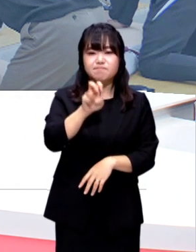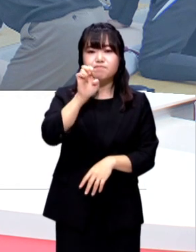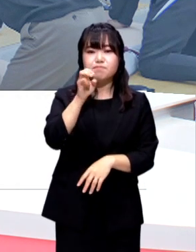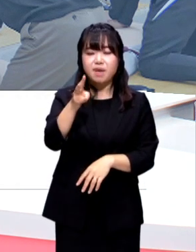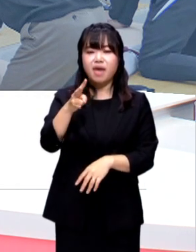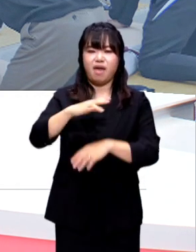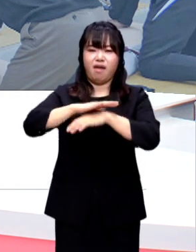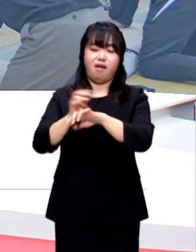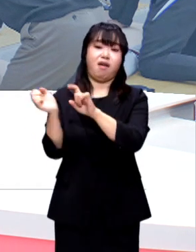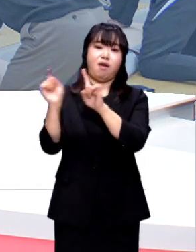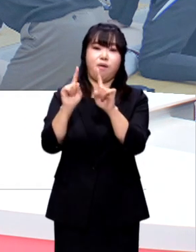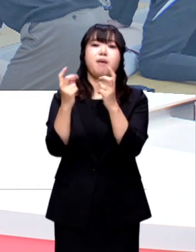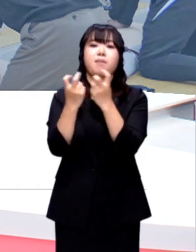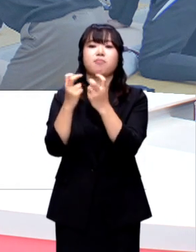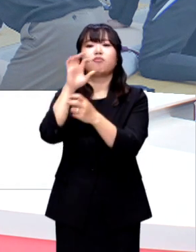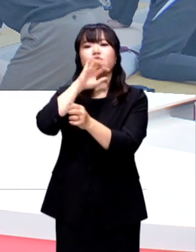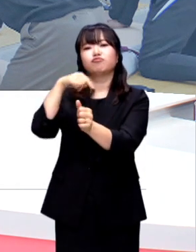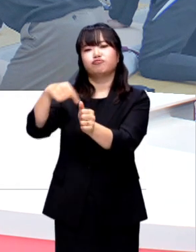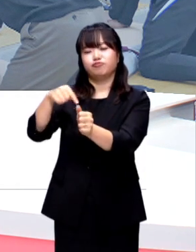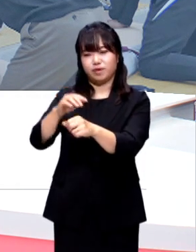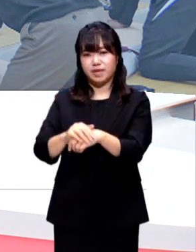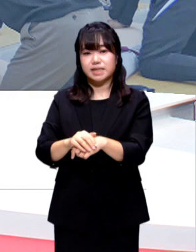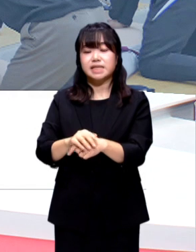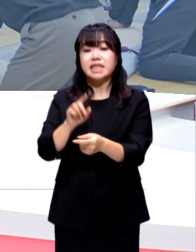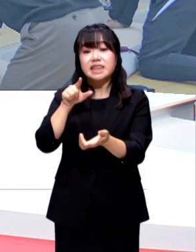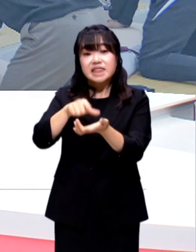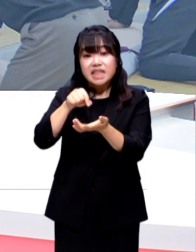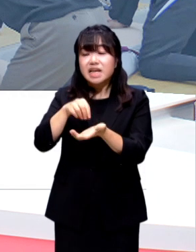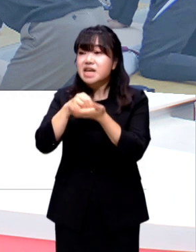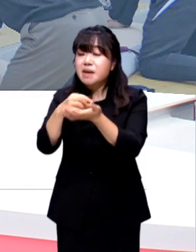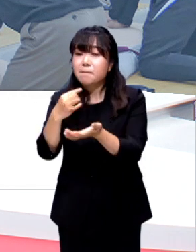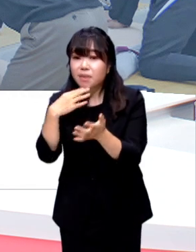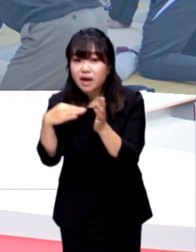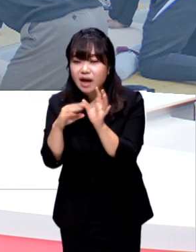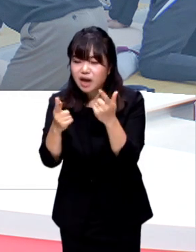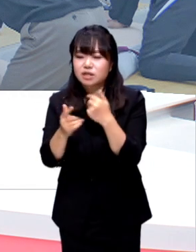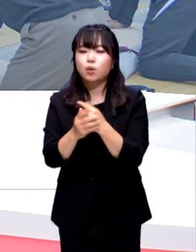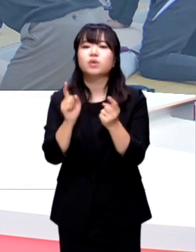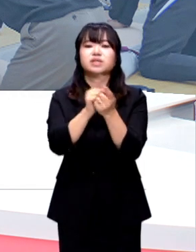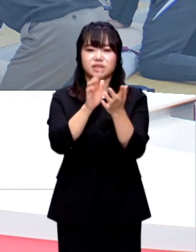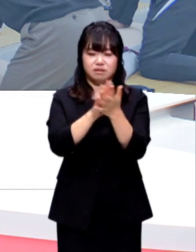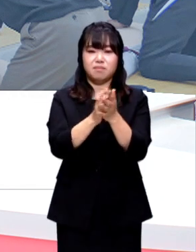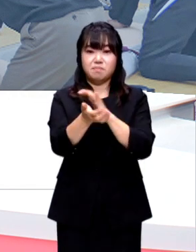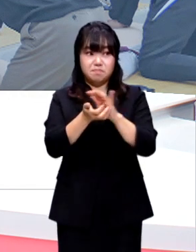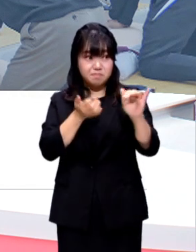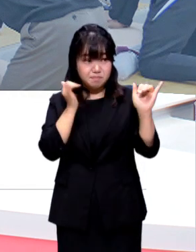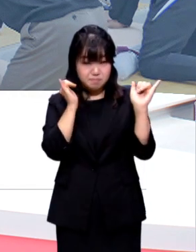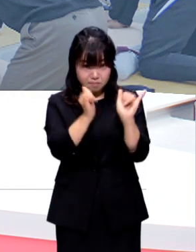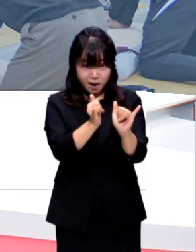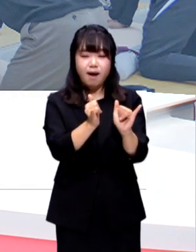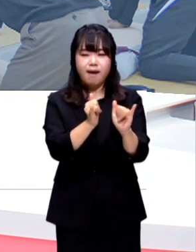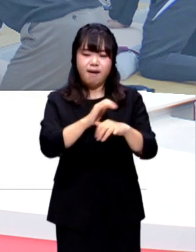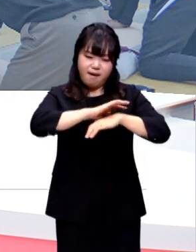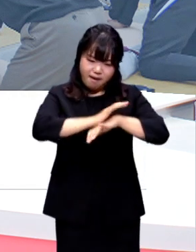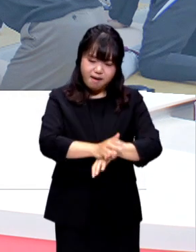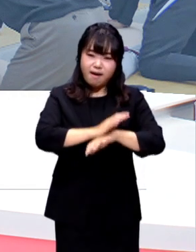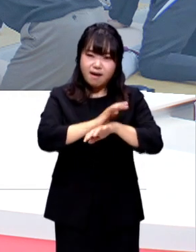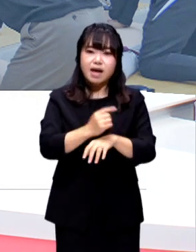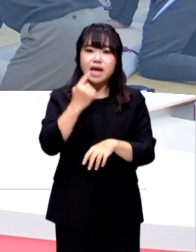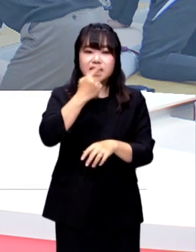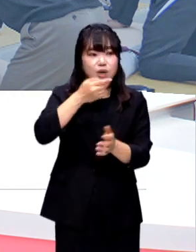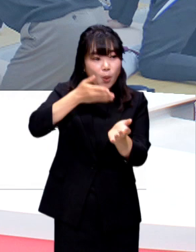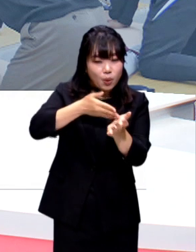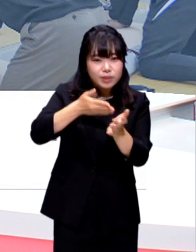나서고 있습니다. 심폐소생술 체험이 아니라 주민들이 비상 상황에 대비할 수 있도록 이론과 실습